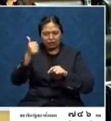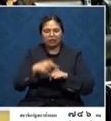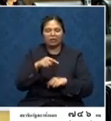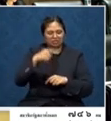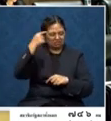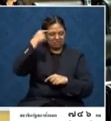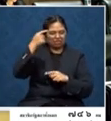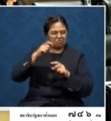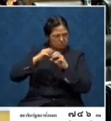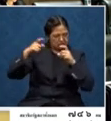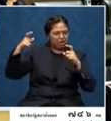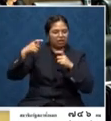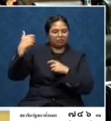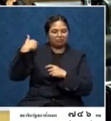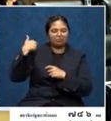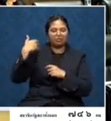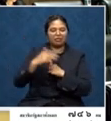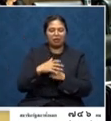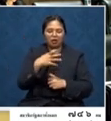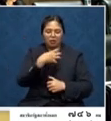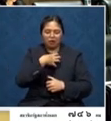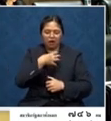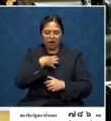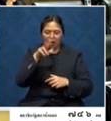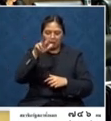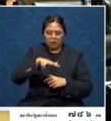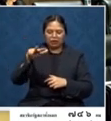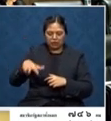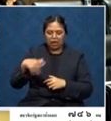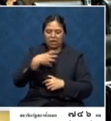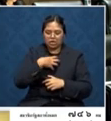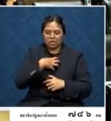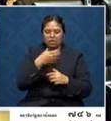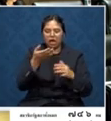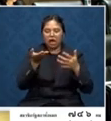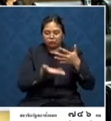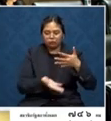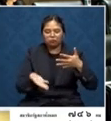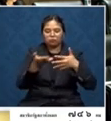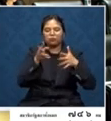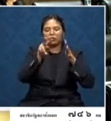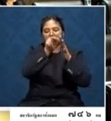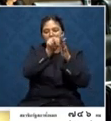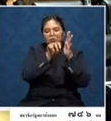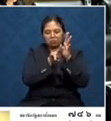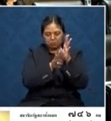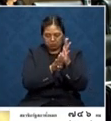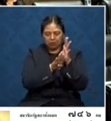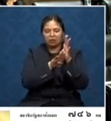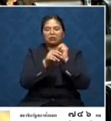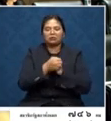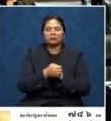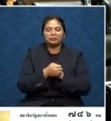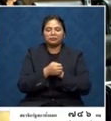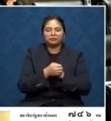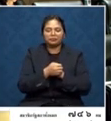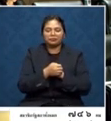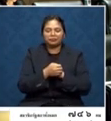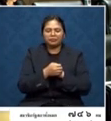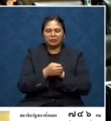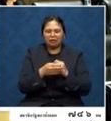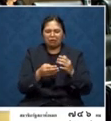คิดใหญ่เพราะพรรคเพื่อไทยต้องการที่จะใช้นโยบายนี้ในการยกระดับเศรษฐกิจของประเทศเปลี่ยนจากประเทศราย